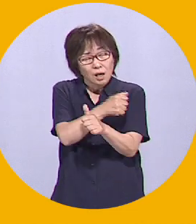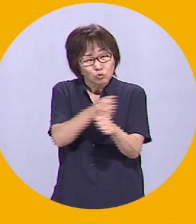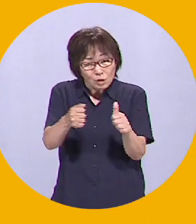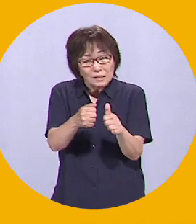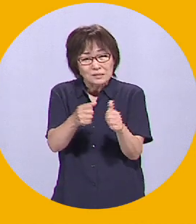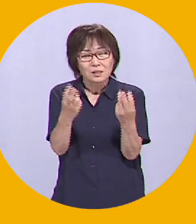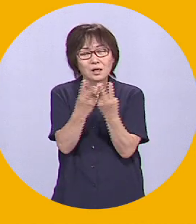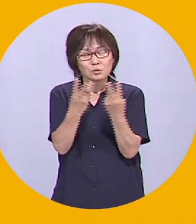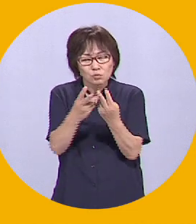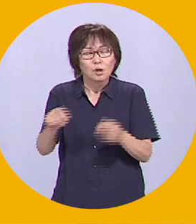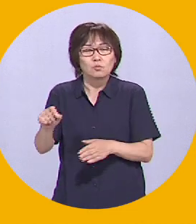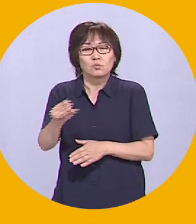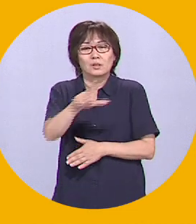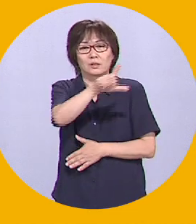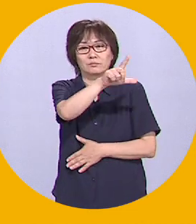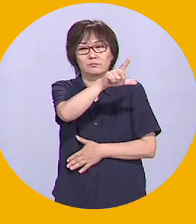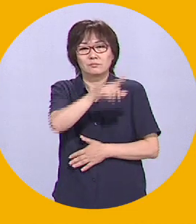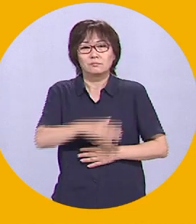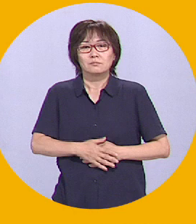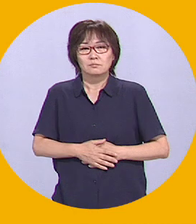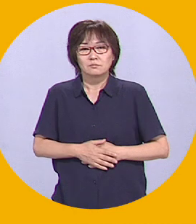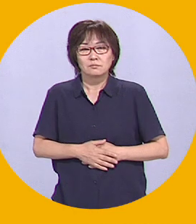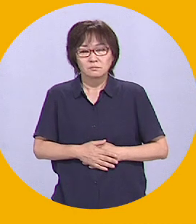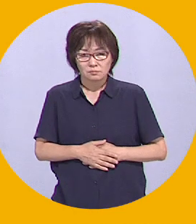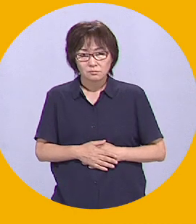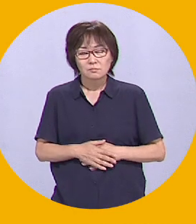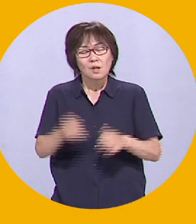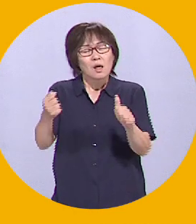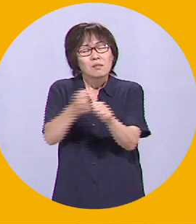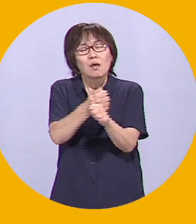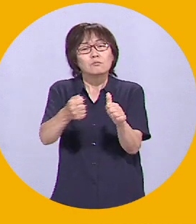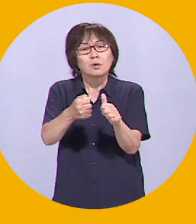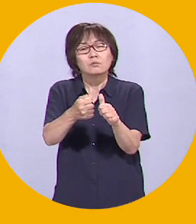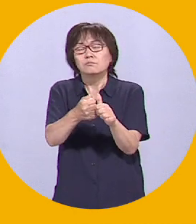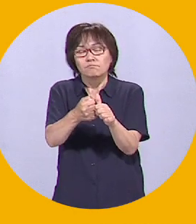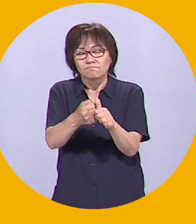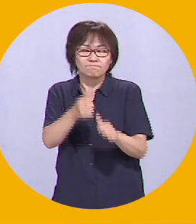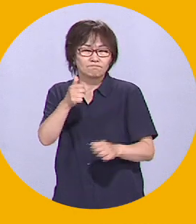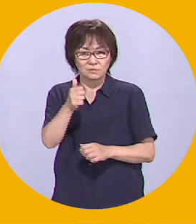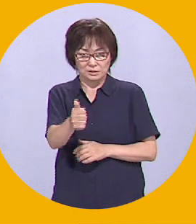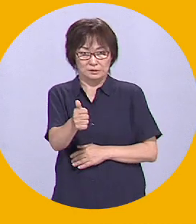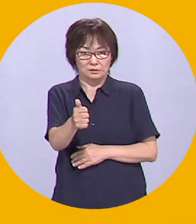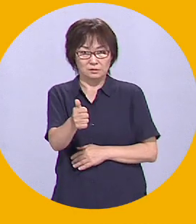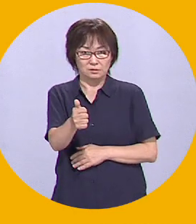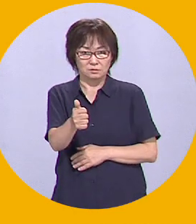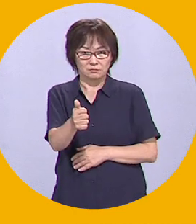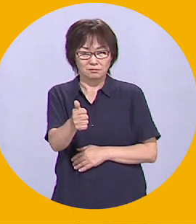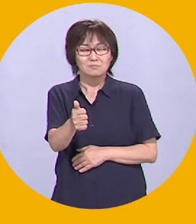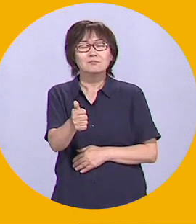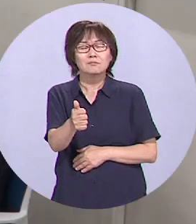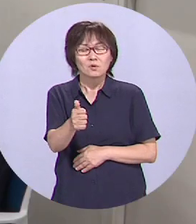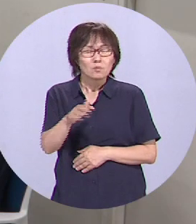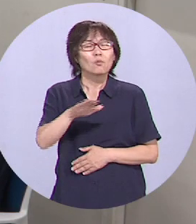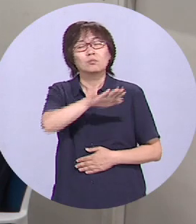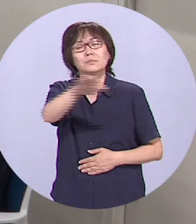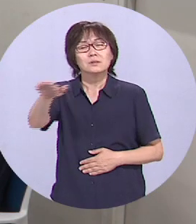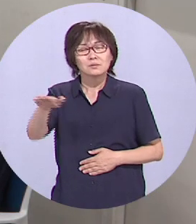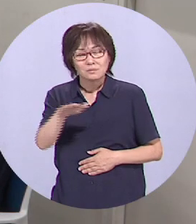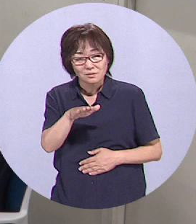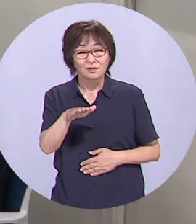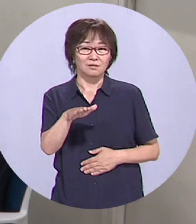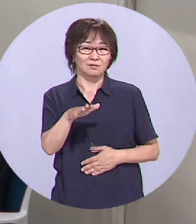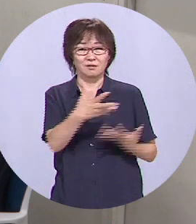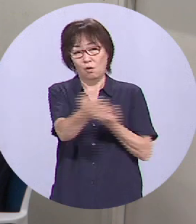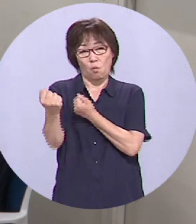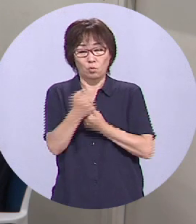。このような中、虐待はいかなる理由であっても禁止されるものであるという認識を県民全体